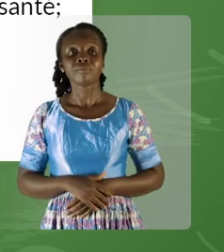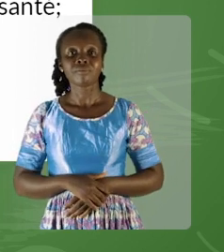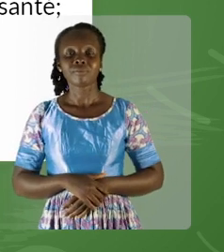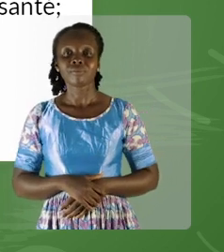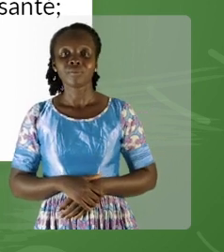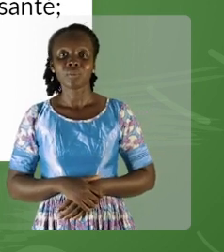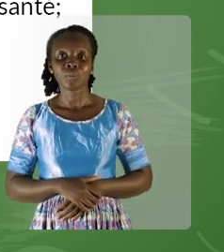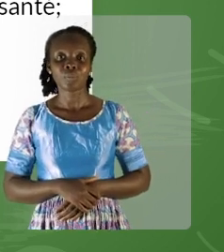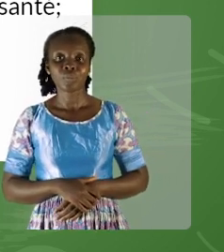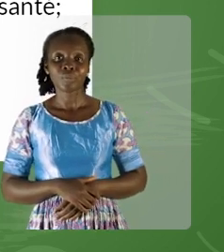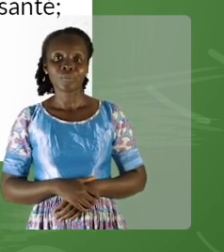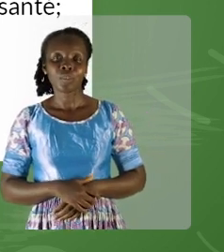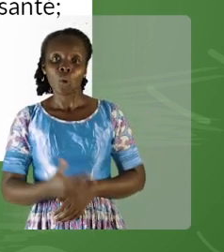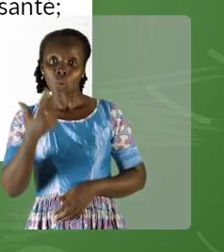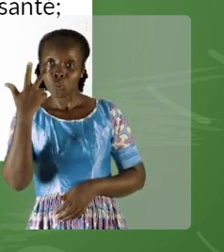de santé.